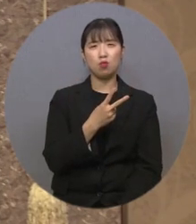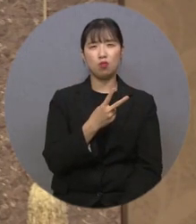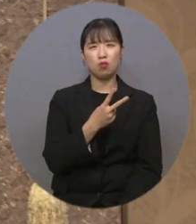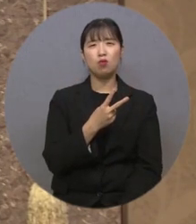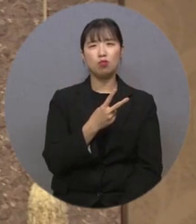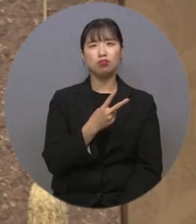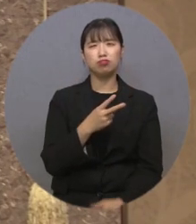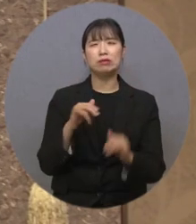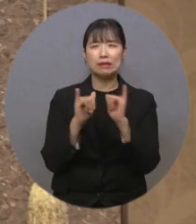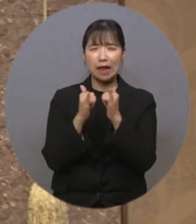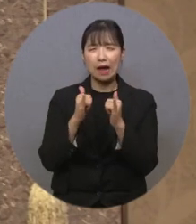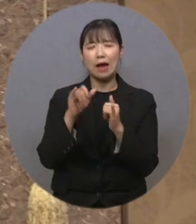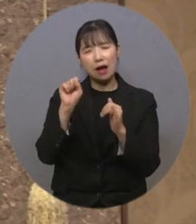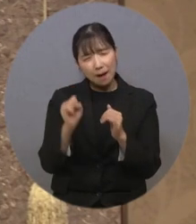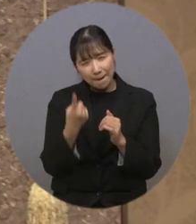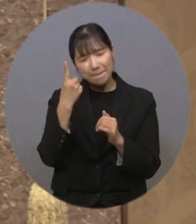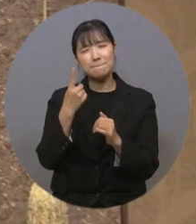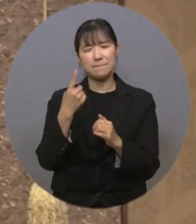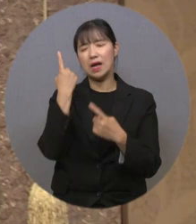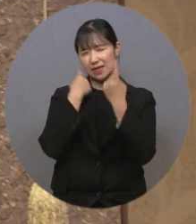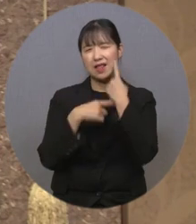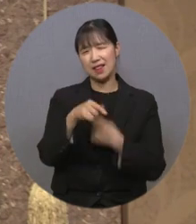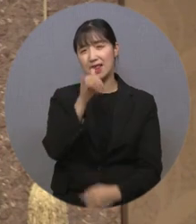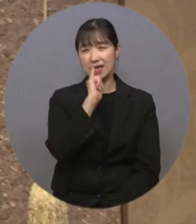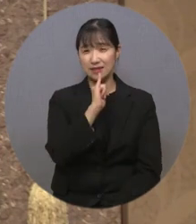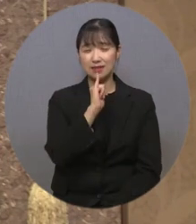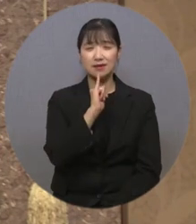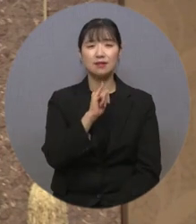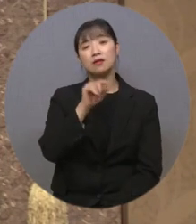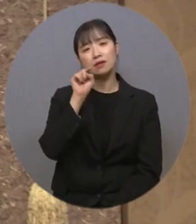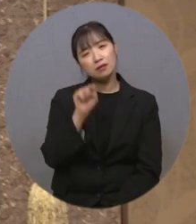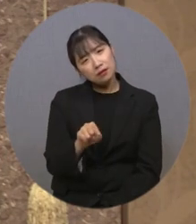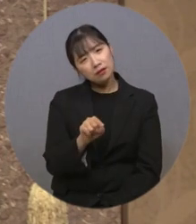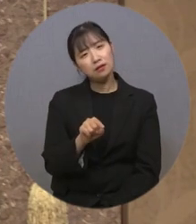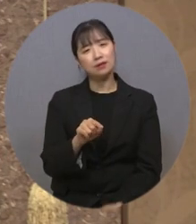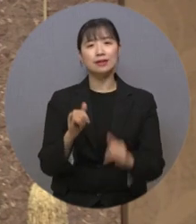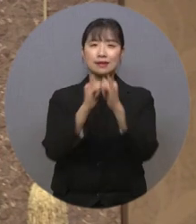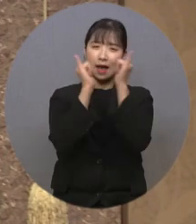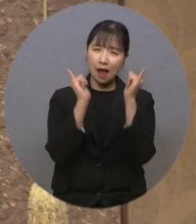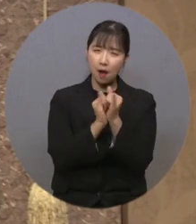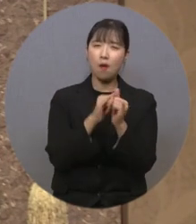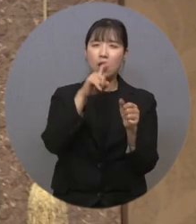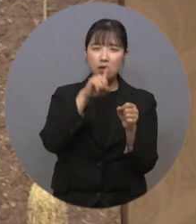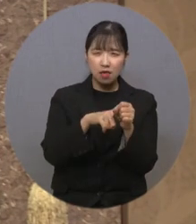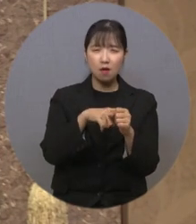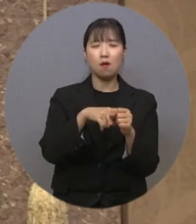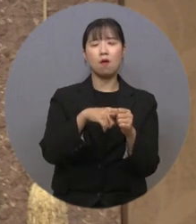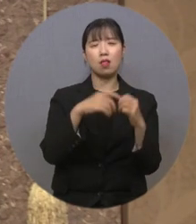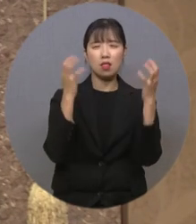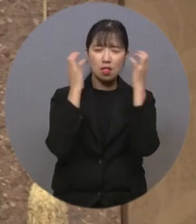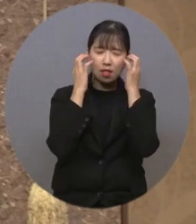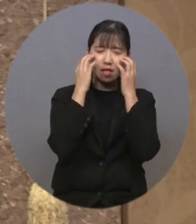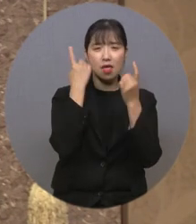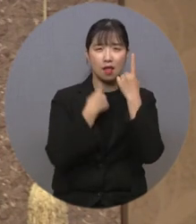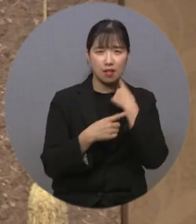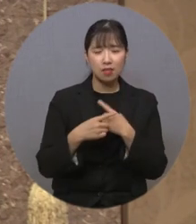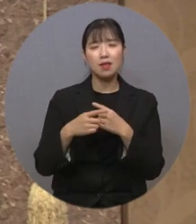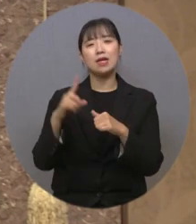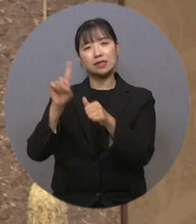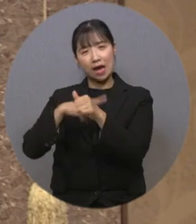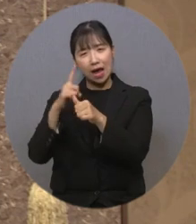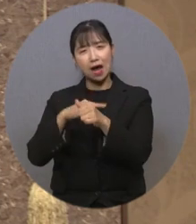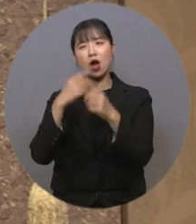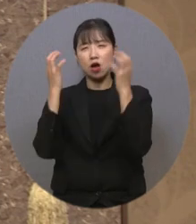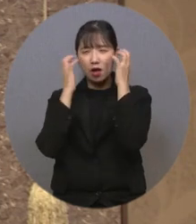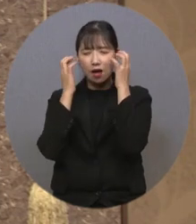이 인위적인 사유의 재난도 있습니다. 네. 그런 사유적인 재난과 자연적인 재난을